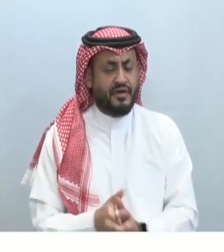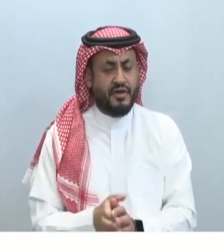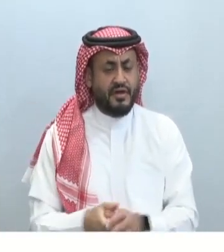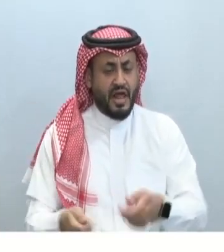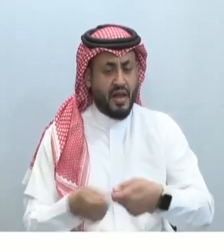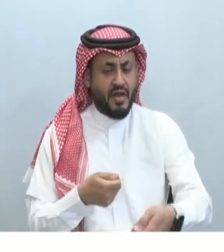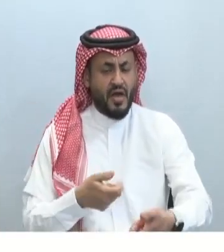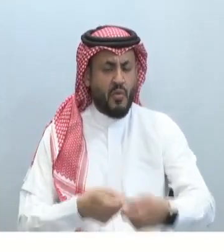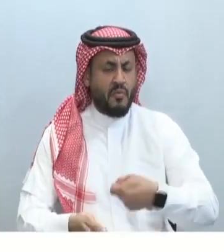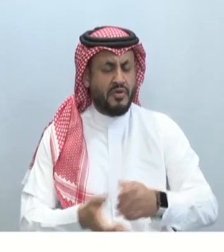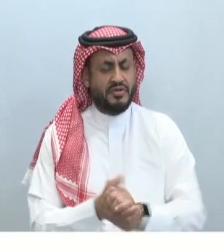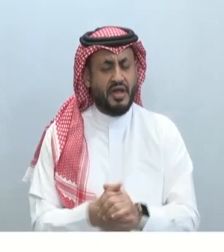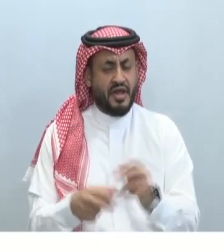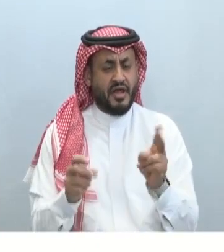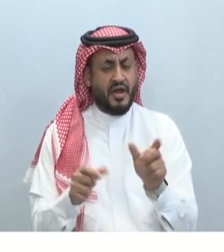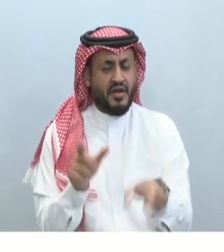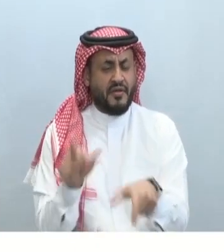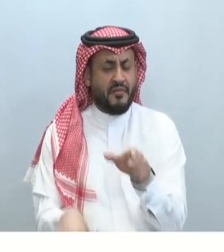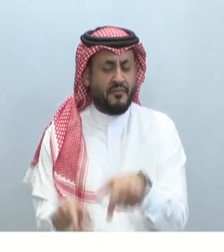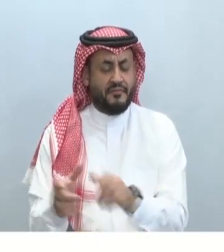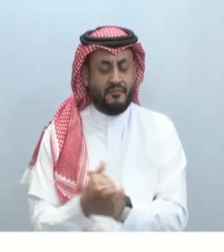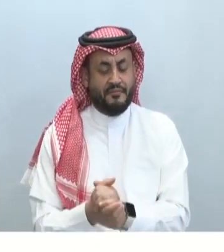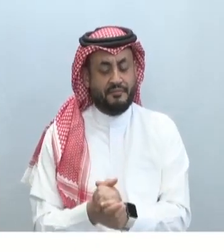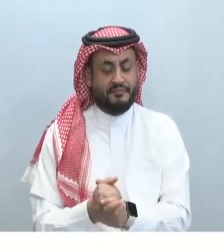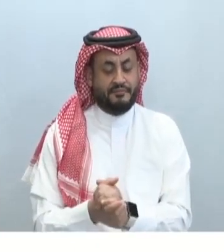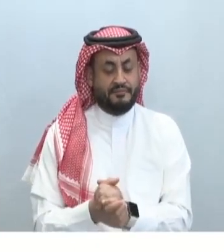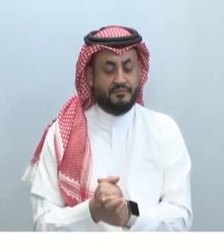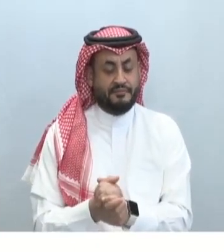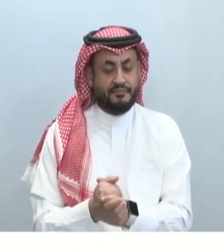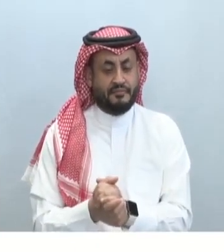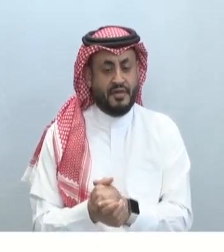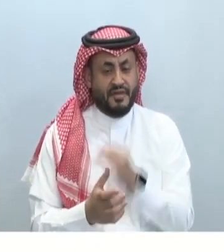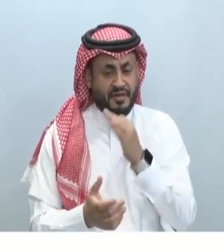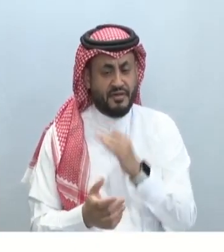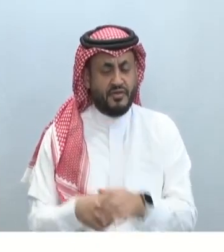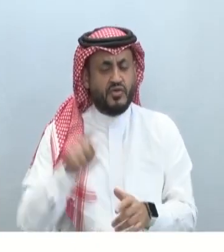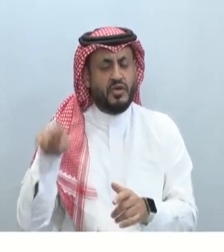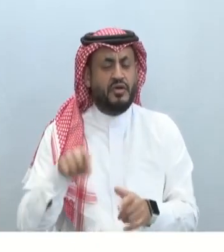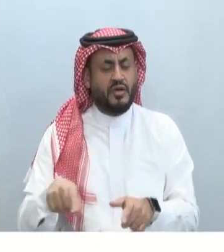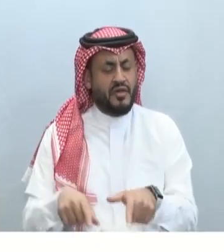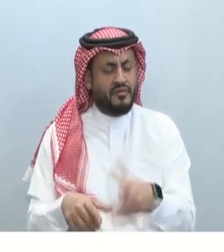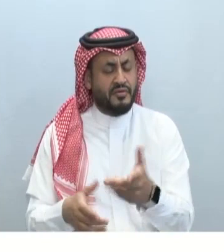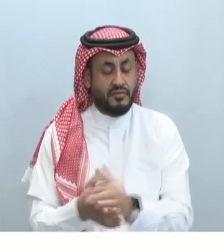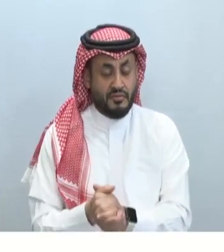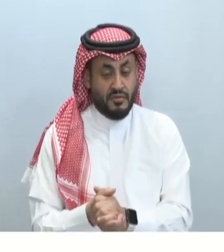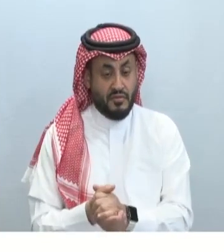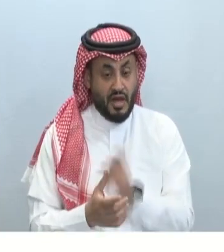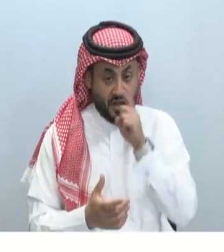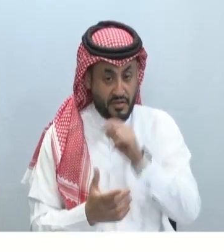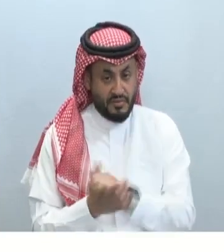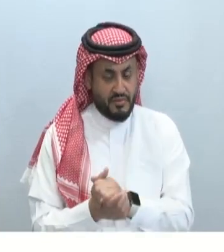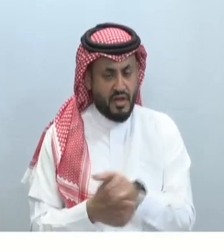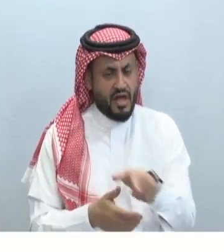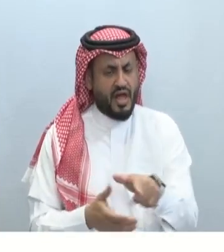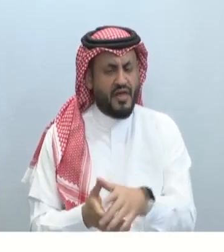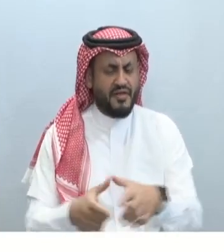البائع عندما ساله مثلا المشتري عن هذه البضاعه قال له اسمع الحقيقه مثلا هذه